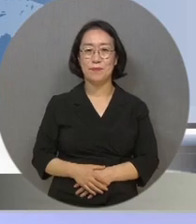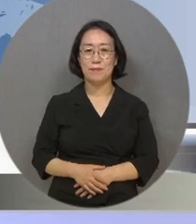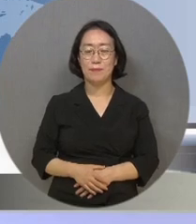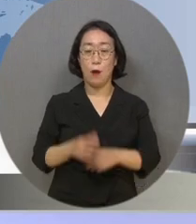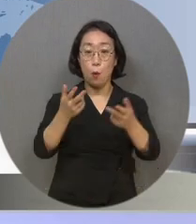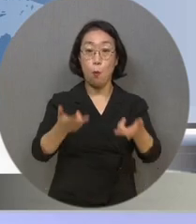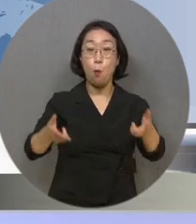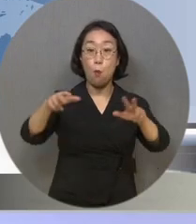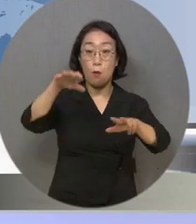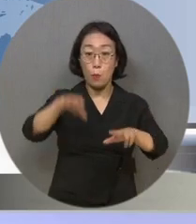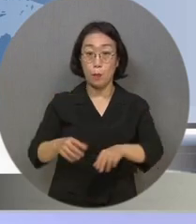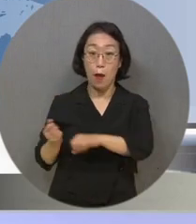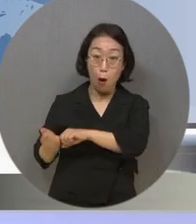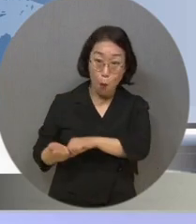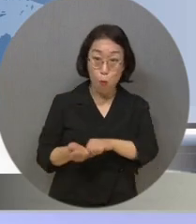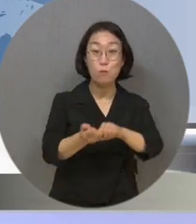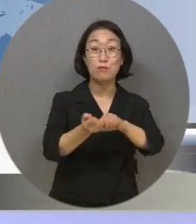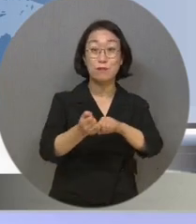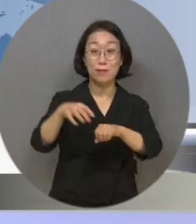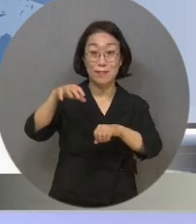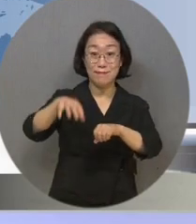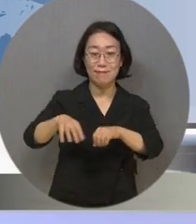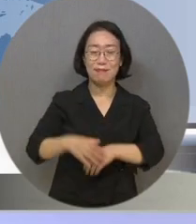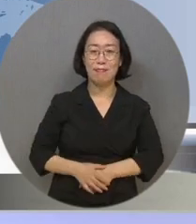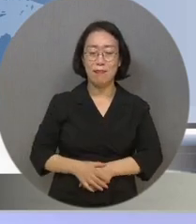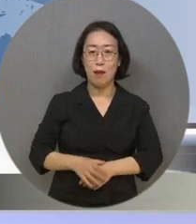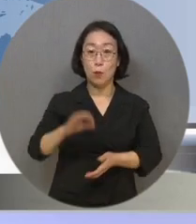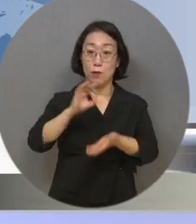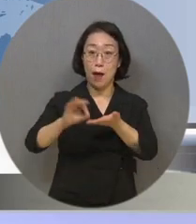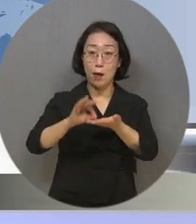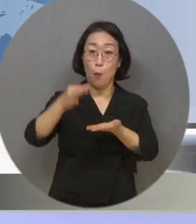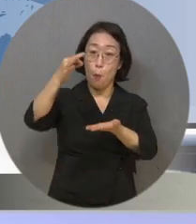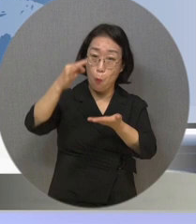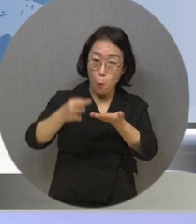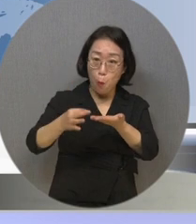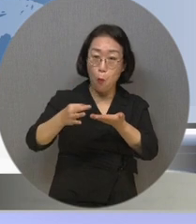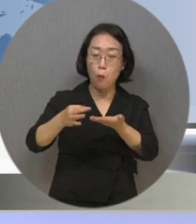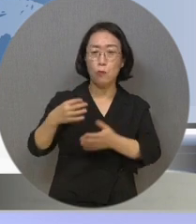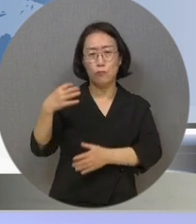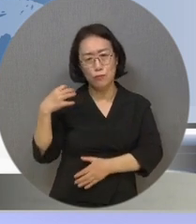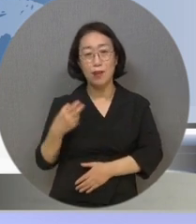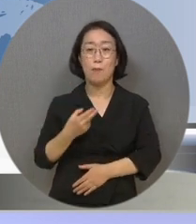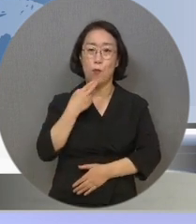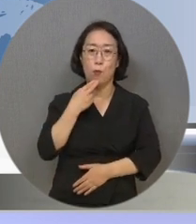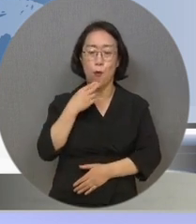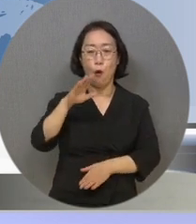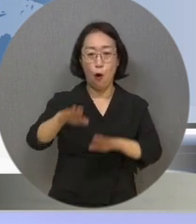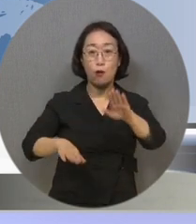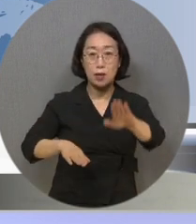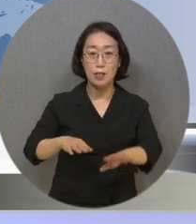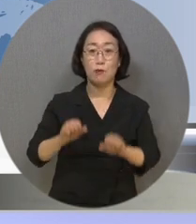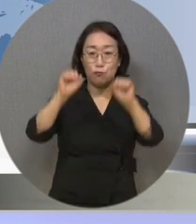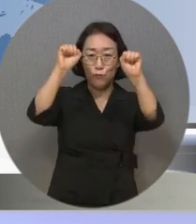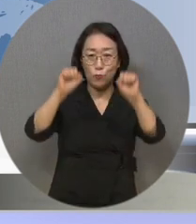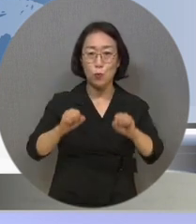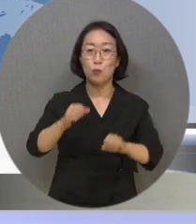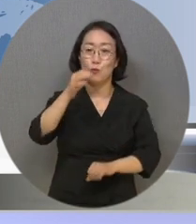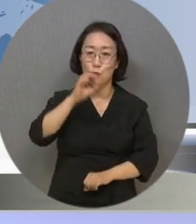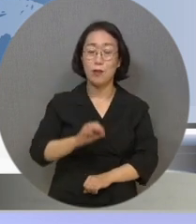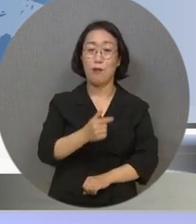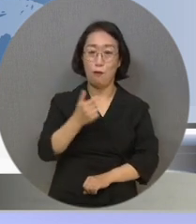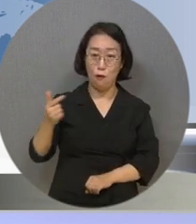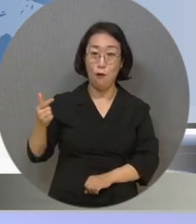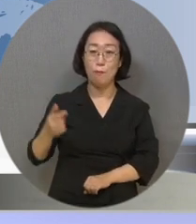공원에서 하는 골프 파크골프는 비용 부담이 적고 걷기 운동에도 도움되 장애인들이 많이 즐기고 있습니다